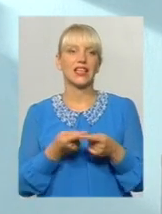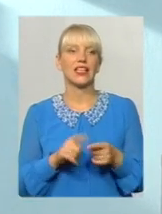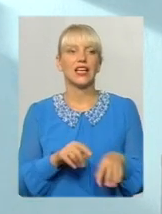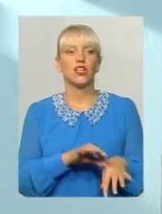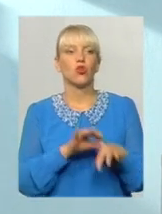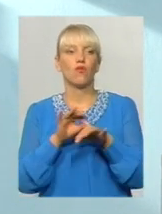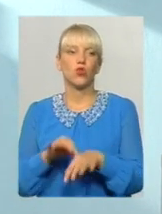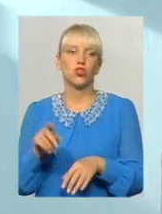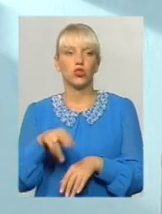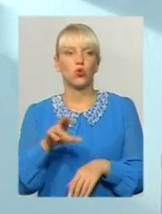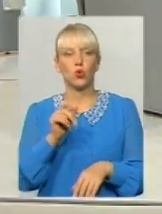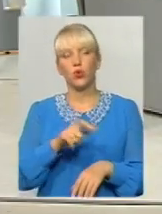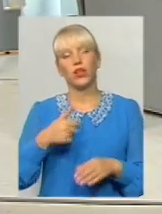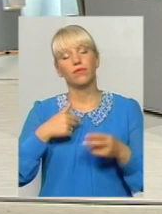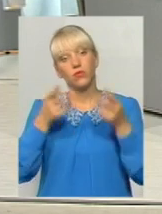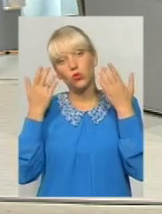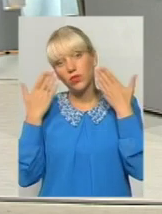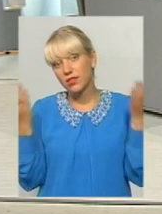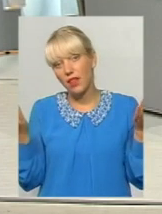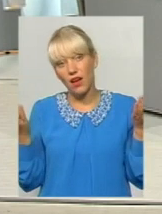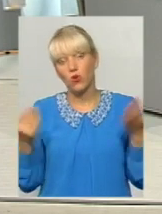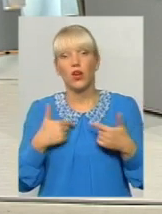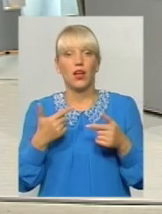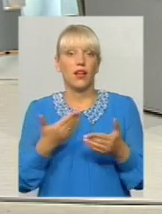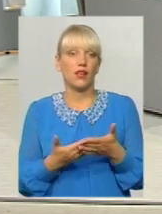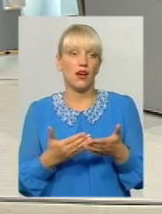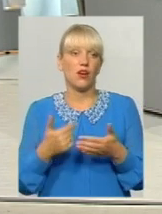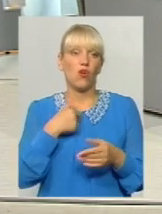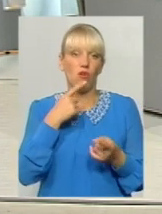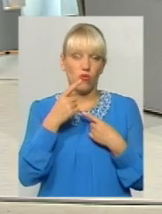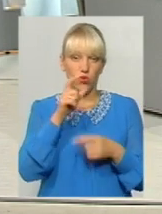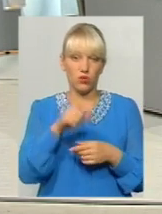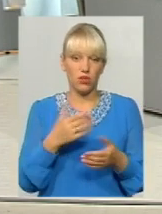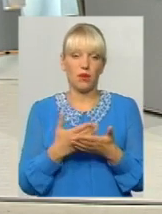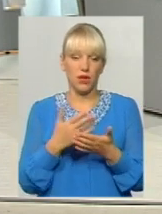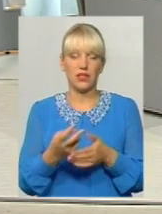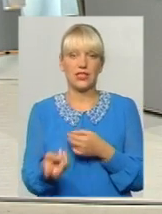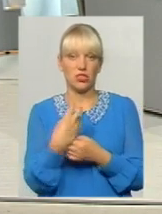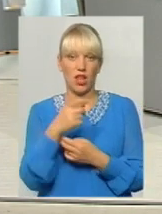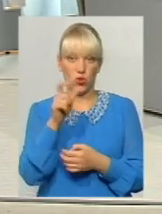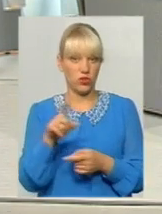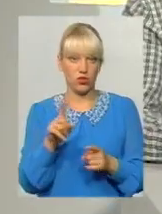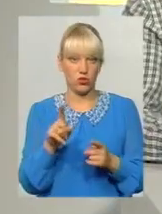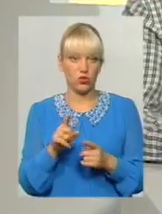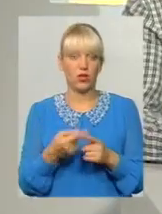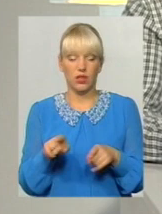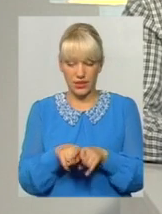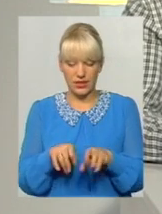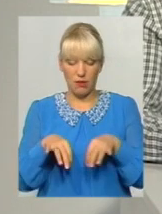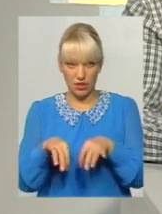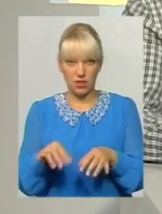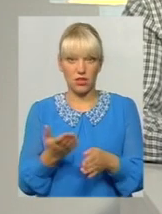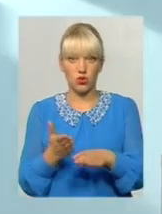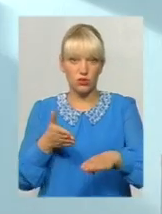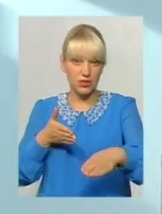до людей, ну не знаю. Ну, я, може, щось говорю не те, ну розумієте, да? Зайшла людина, що не можна бачити, так само транспортний засіб. Він заїхав